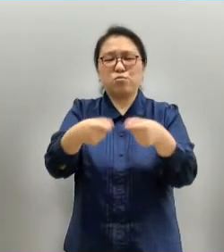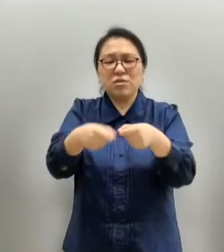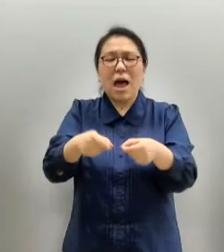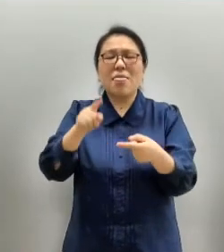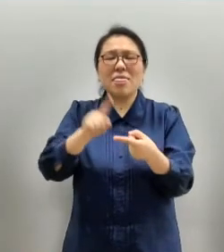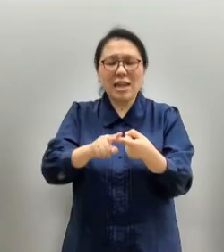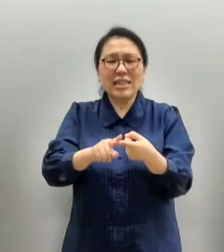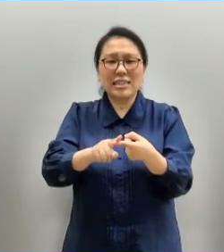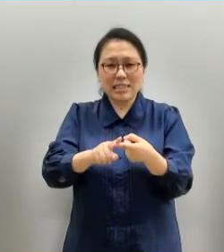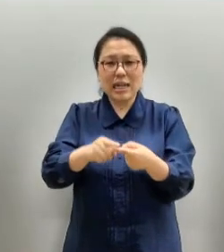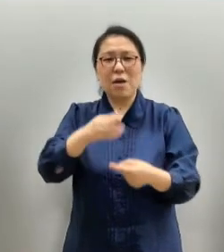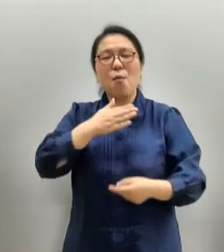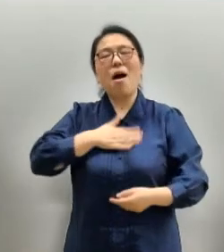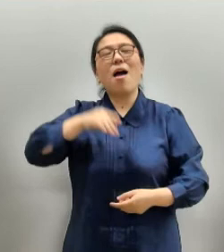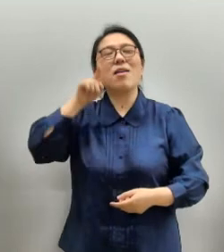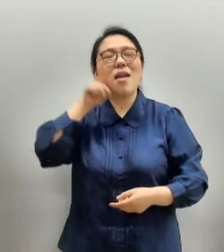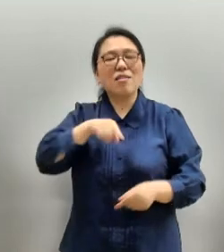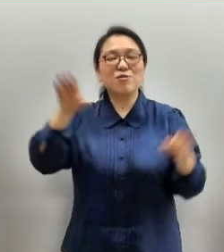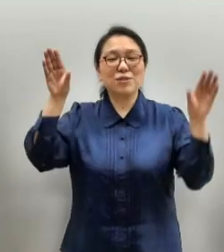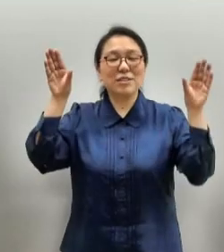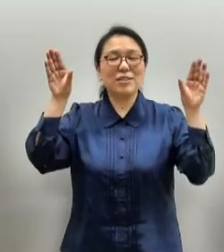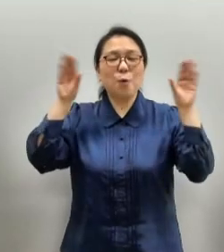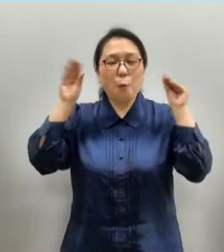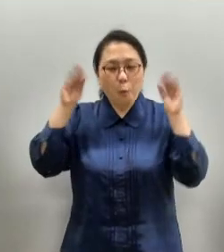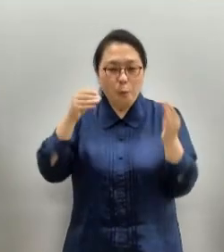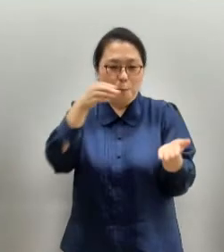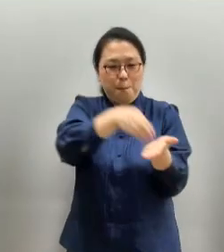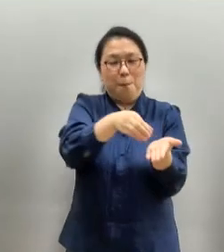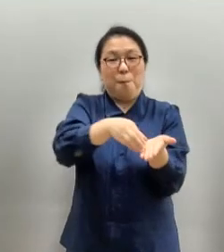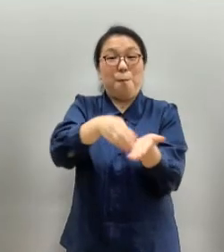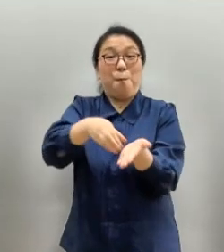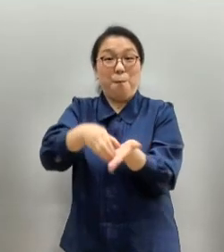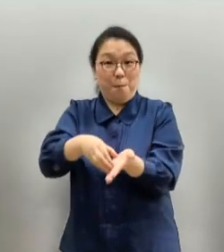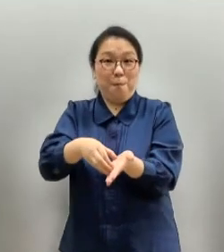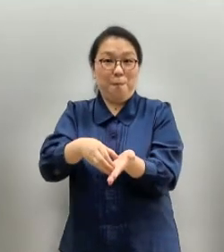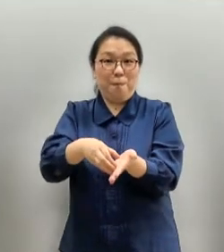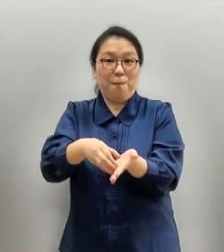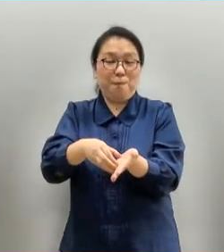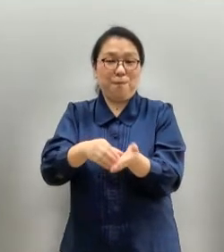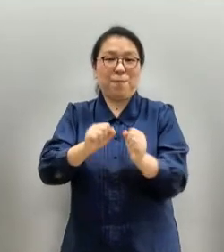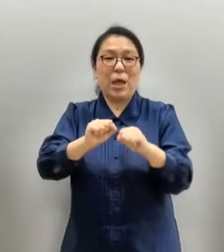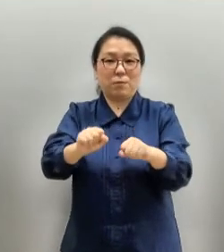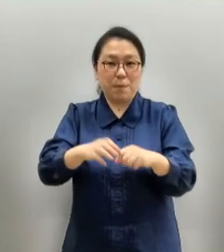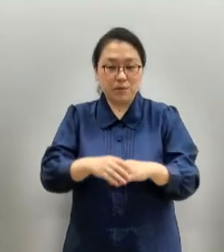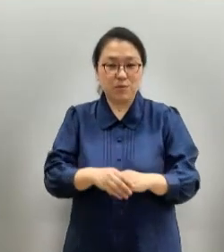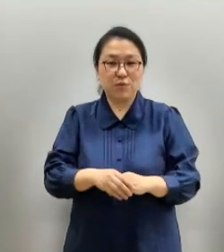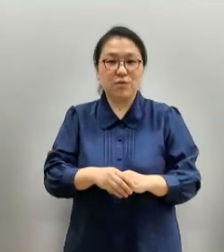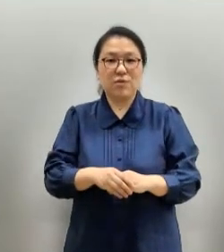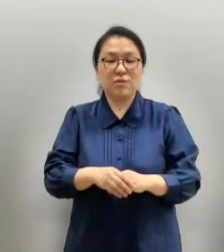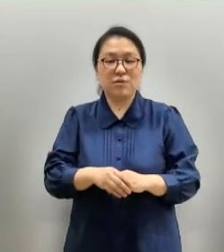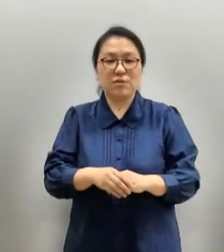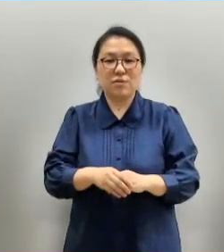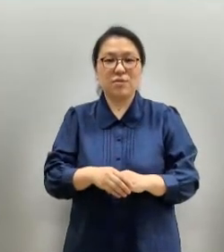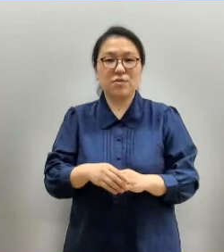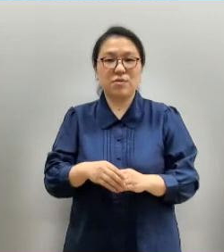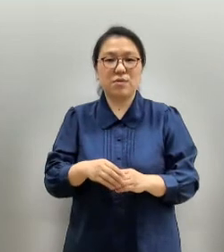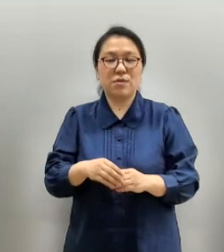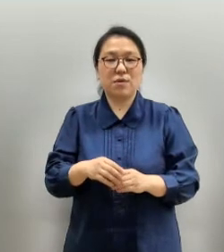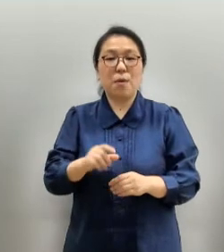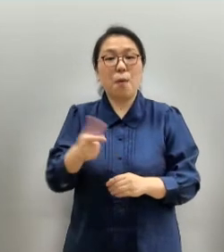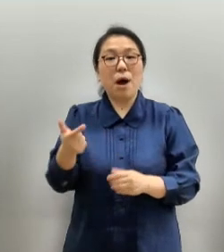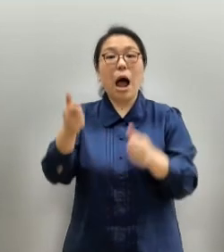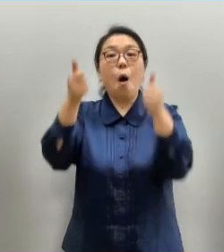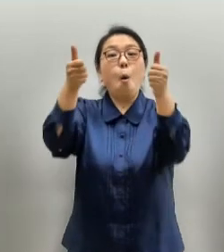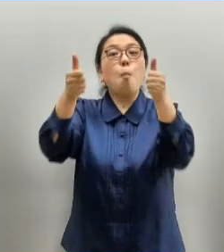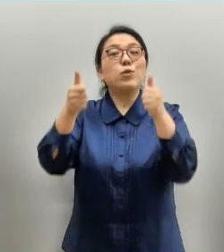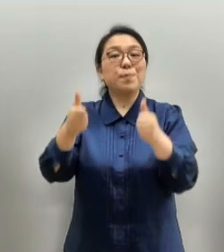例として資料を皆さんにお配りする資料の中にも書き込ませていただきまして、当然ホームページなんかでも市としても公表してい